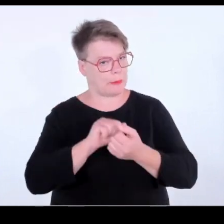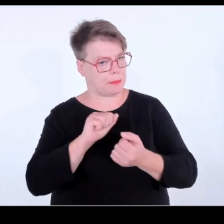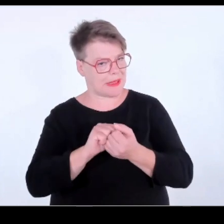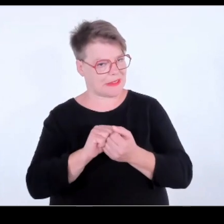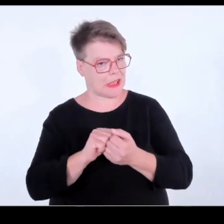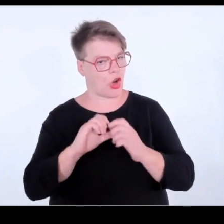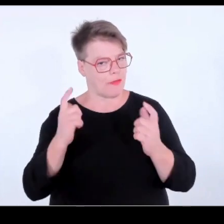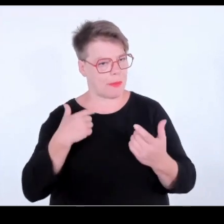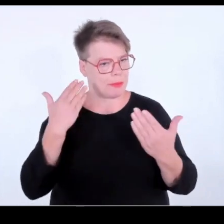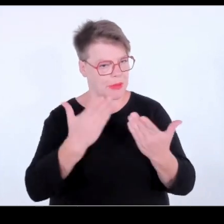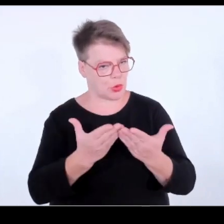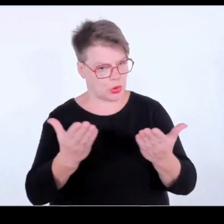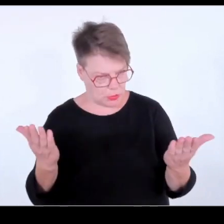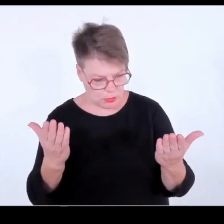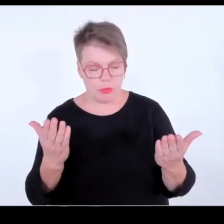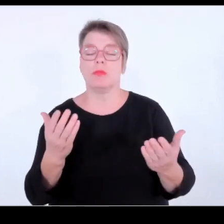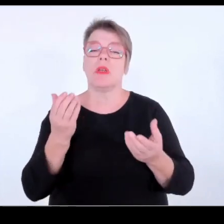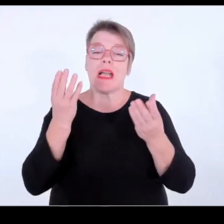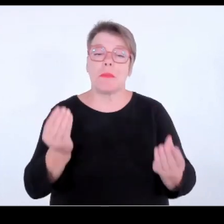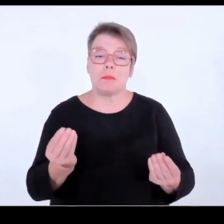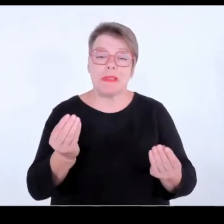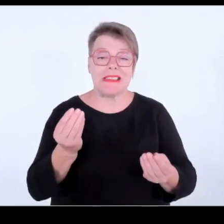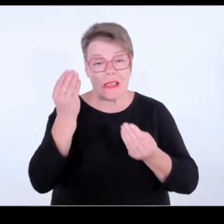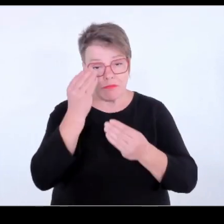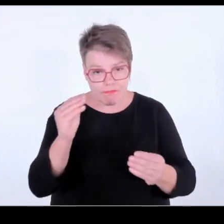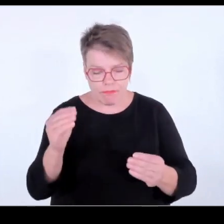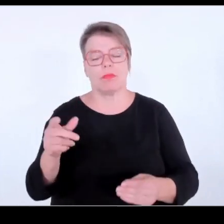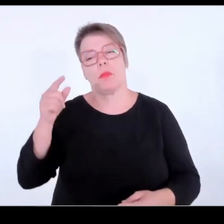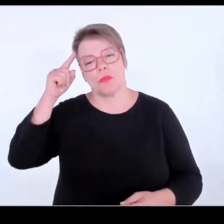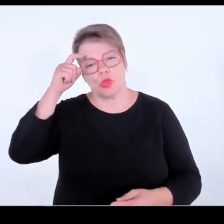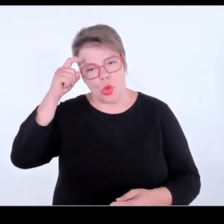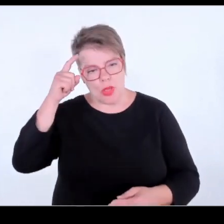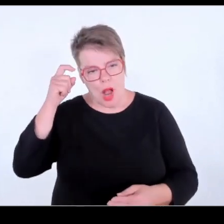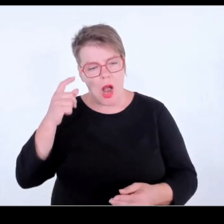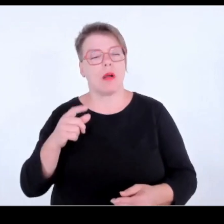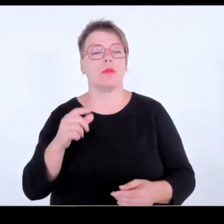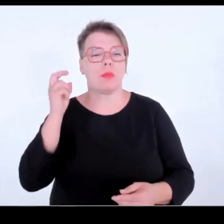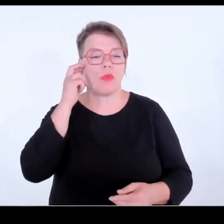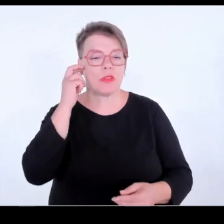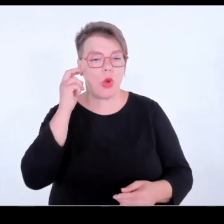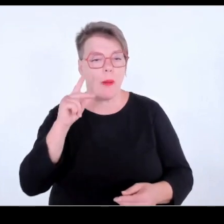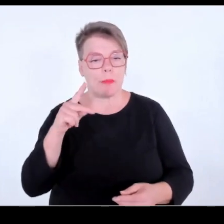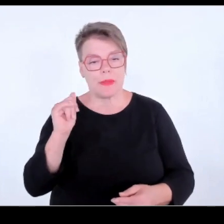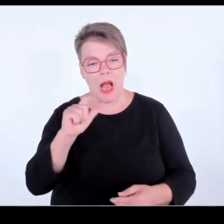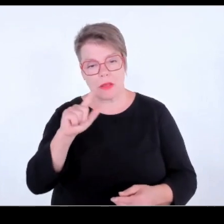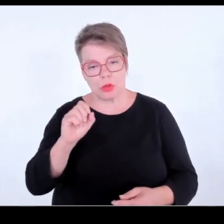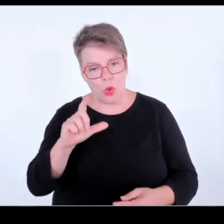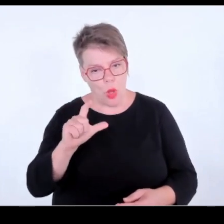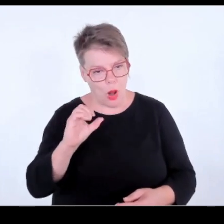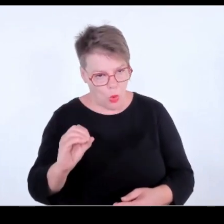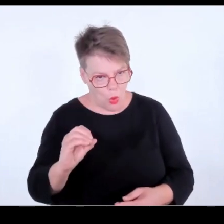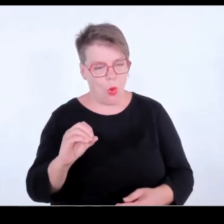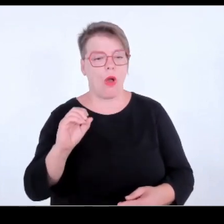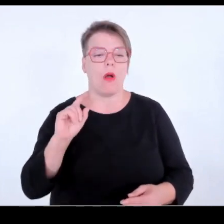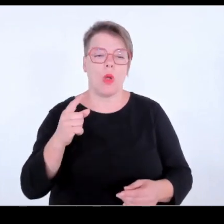Herr Ministerpräsident, bitte schön. Meine sehr verehrten Damen und Herren, guten Tag. Heute hatten wir die letzte Kabinettssitzung. Ich komme am Ende noch kurz dazu, haben aber